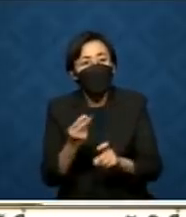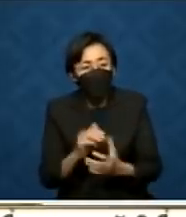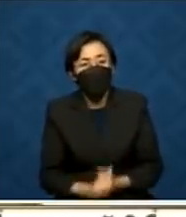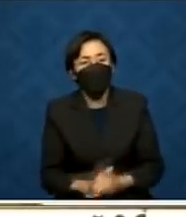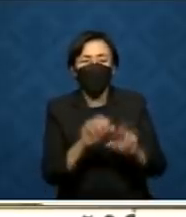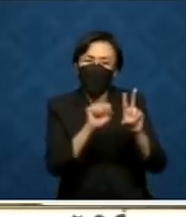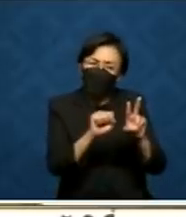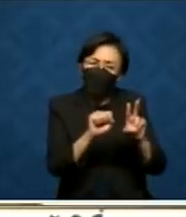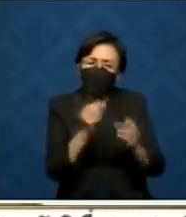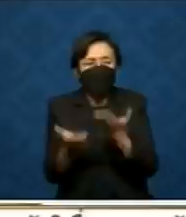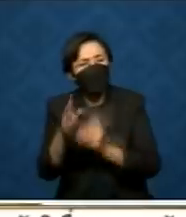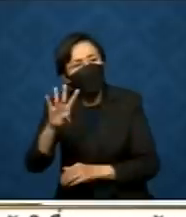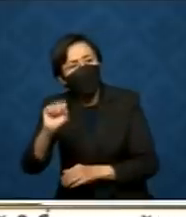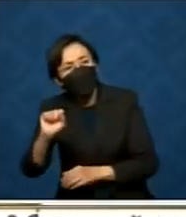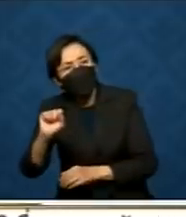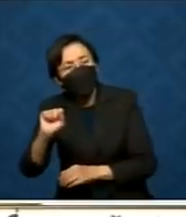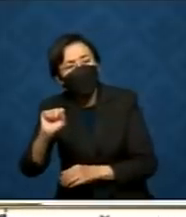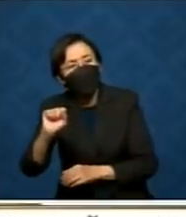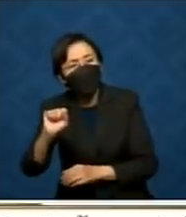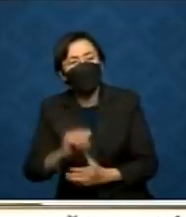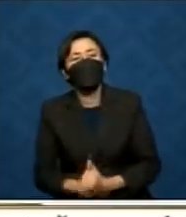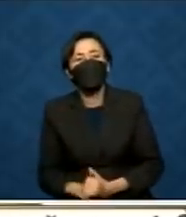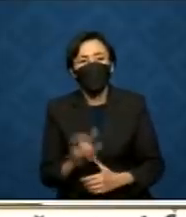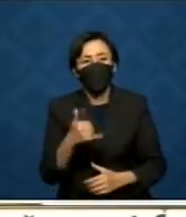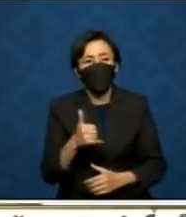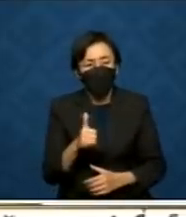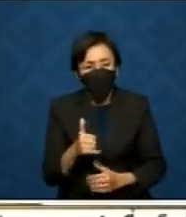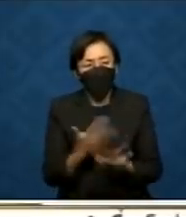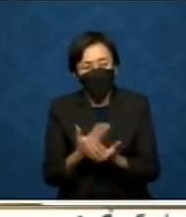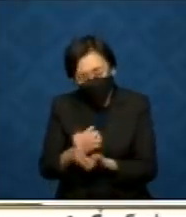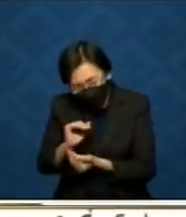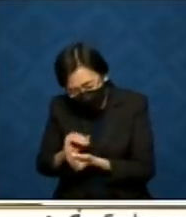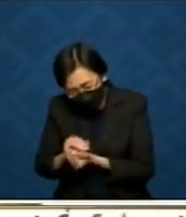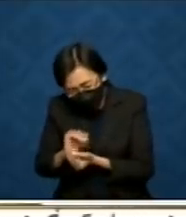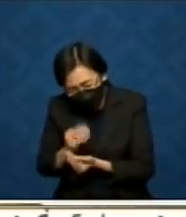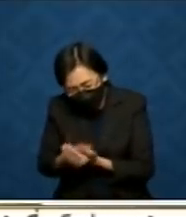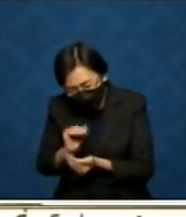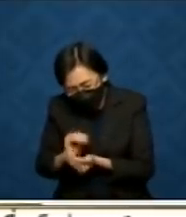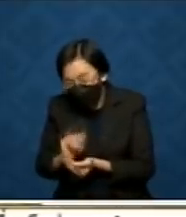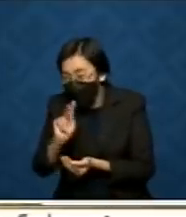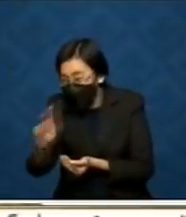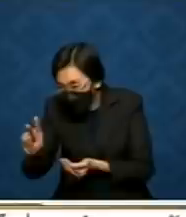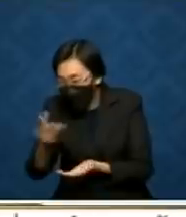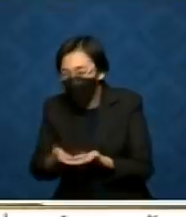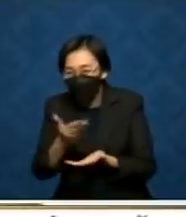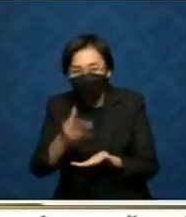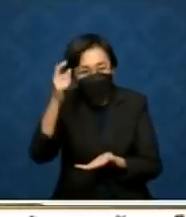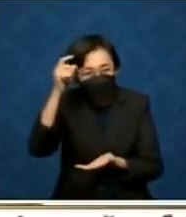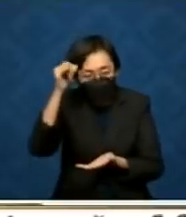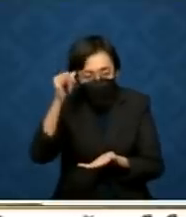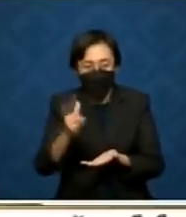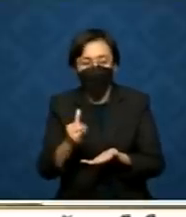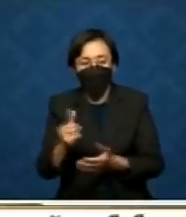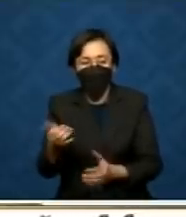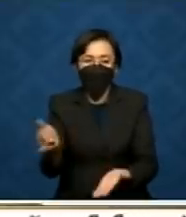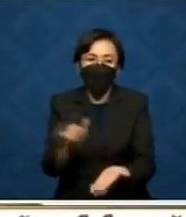200000-400000บางรายนี่สะสมเงินมาเก็บออกมากู้มาซื้อแล้วก็มีตายสอนหน้าจอ